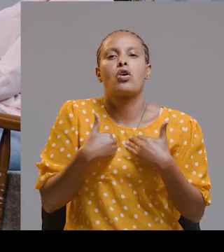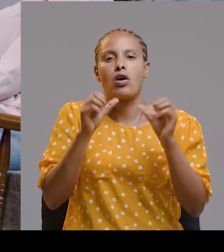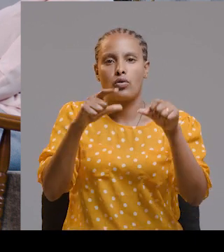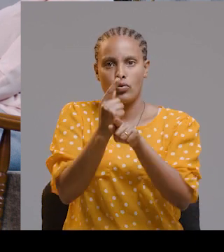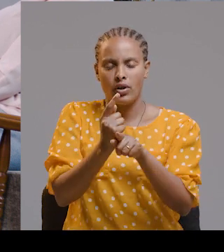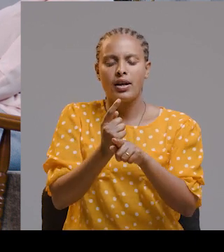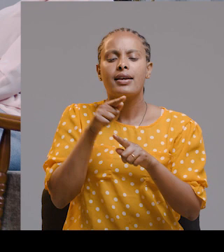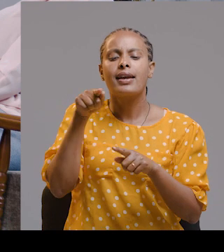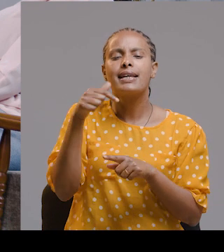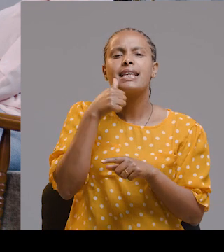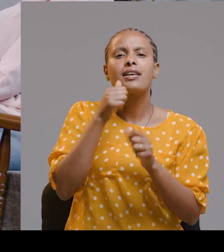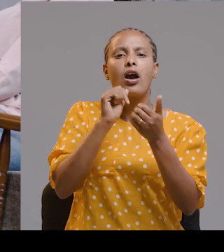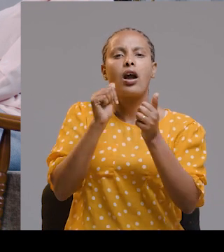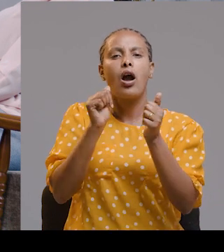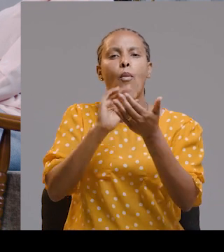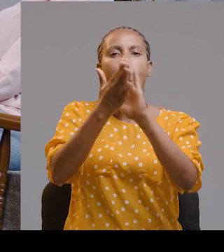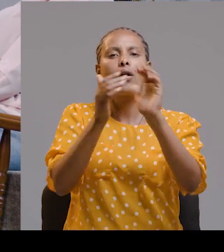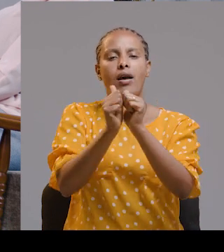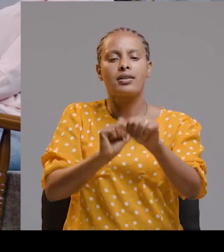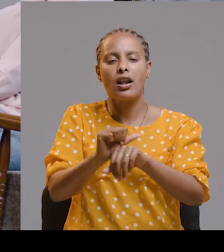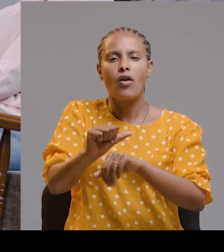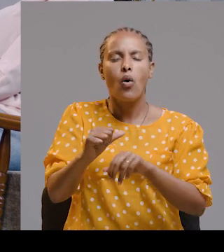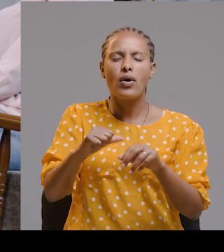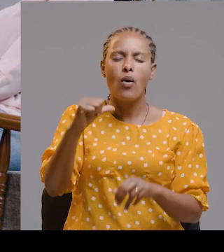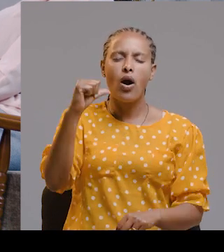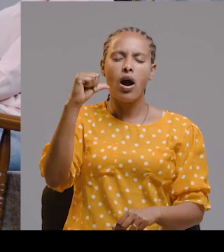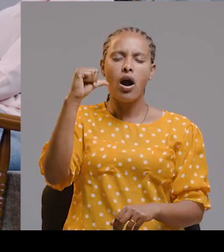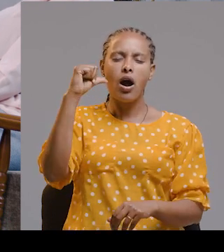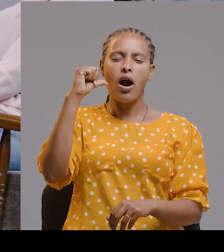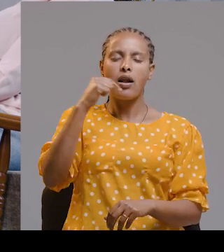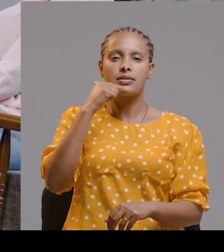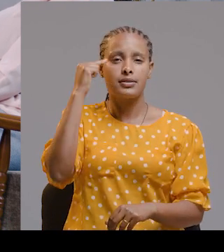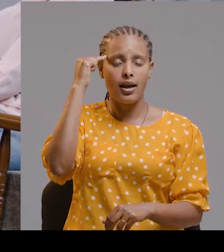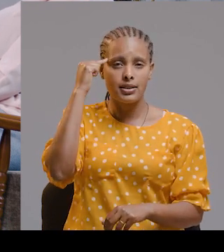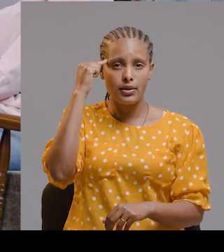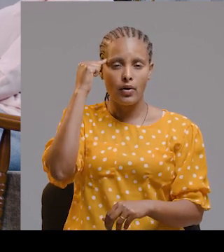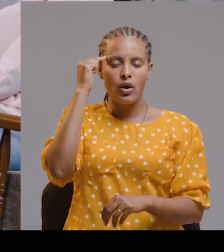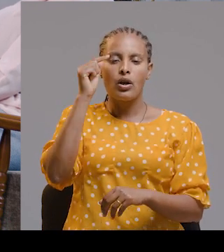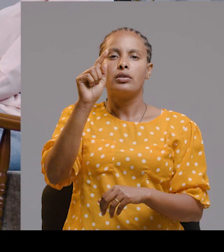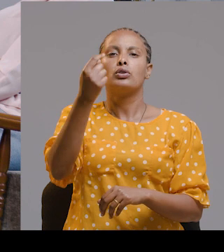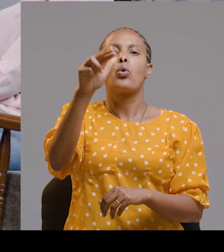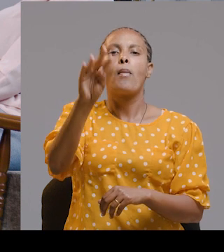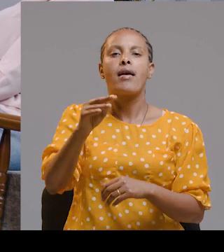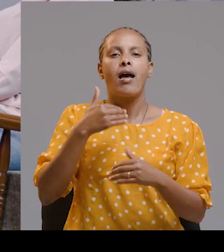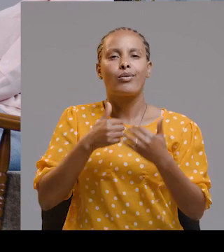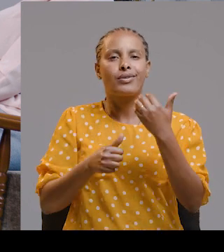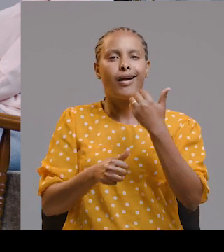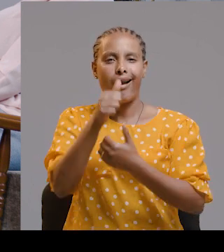አሉና ሴት ከመሆን ጋር ያሳለፍናቸውን ወደ ኋላ ብለን ዞር ስንል ለትራውማ ያለው